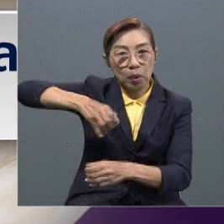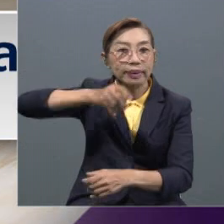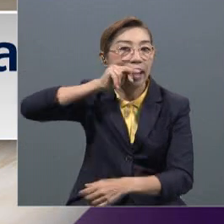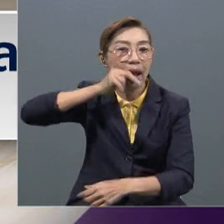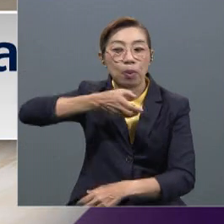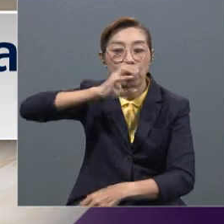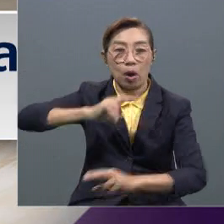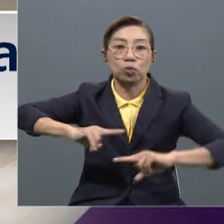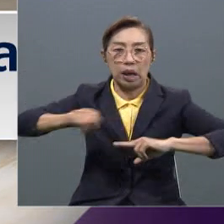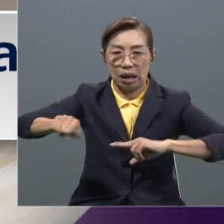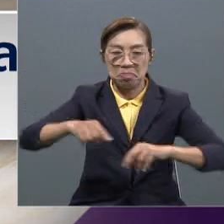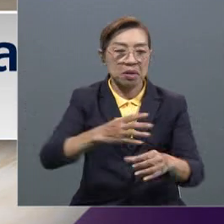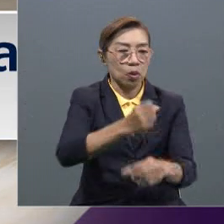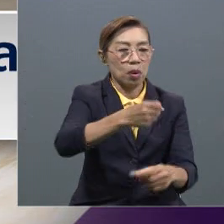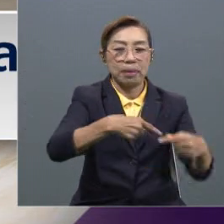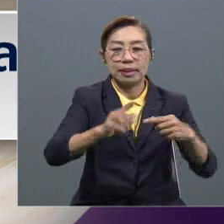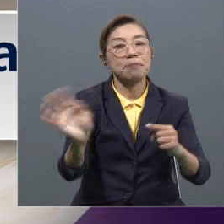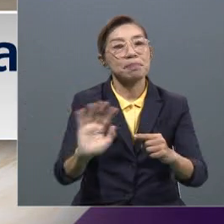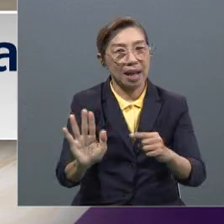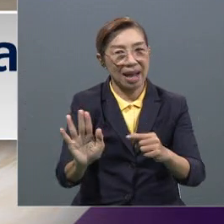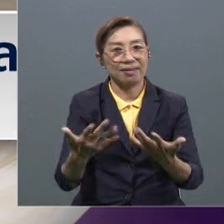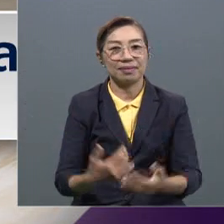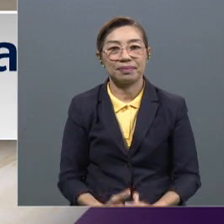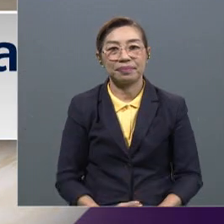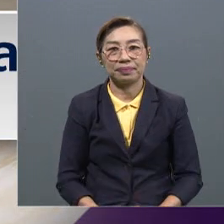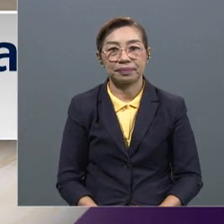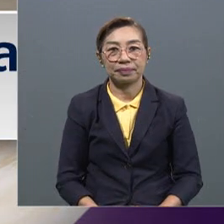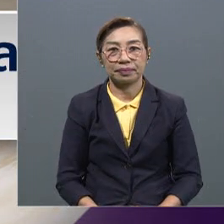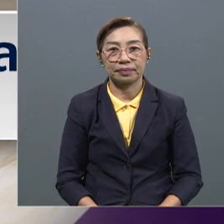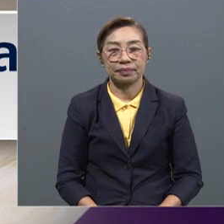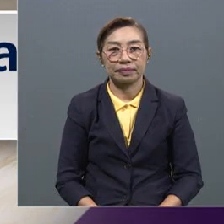ส่วนตัวเพื่อลดการใช้ขวดพลาสติกหรือแก้วกระดาษ